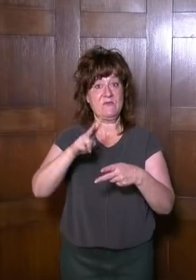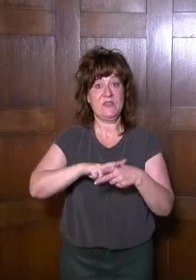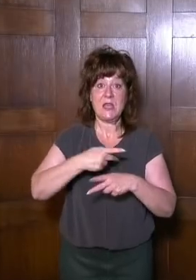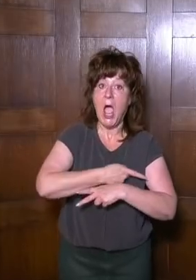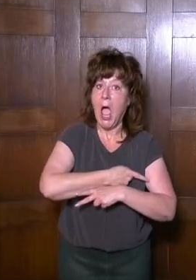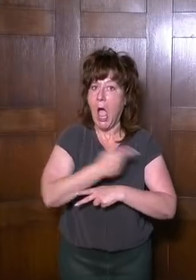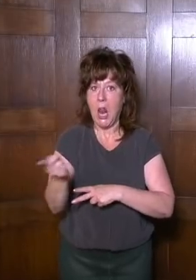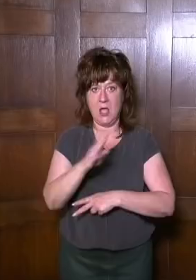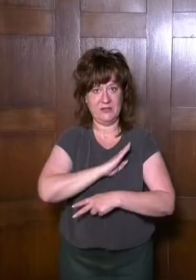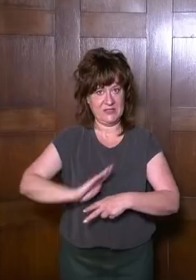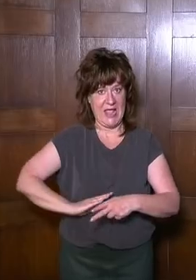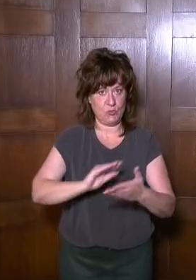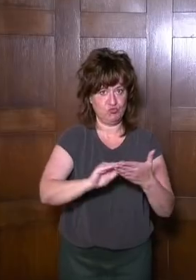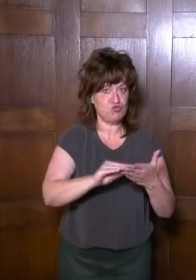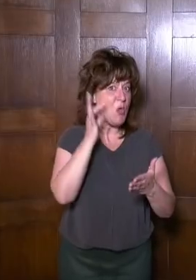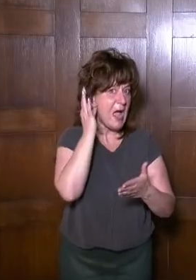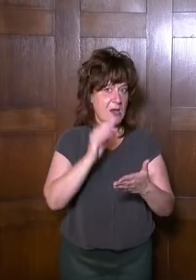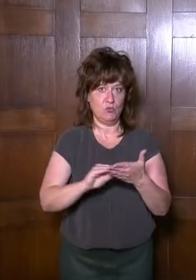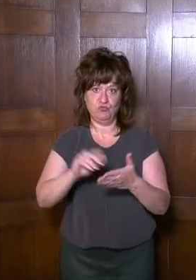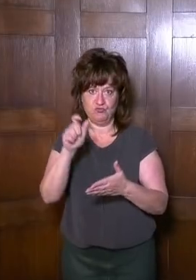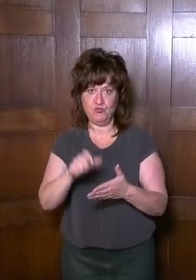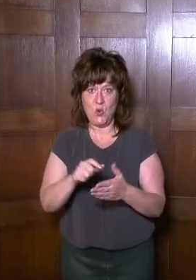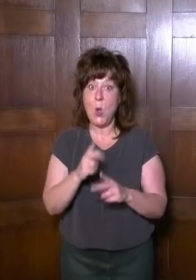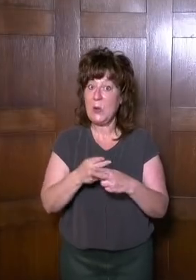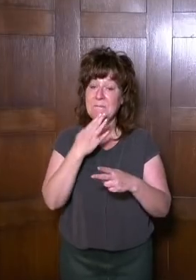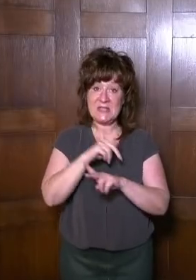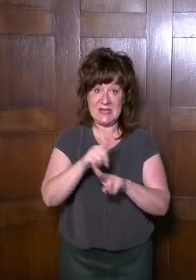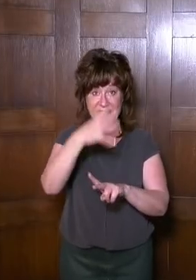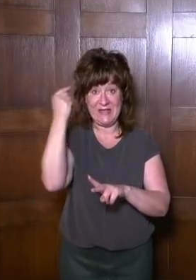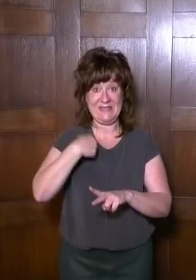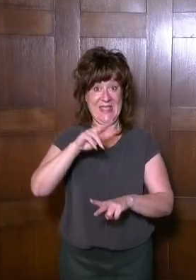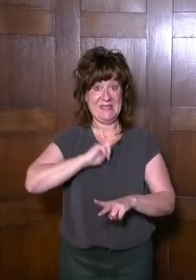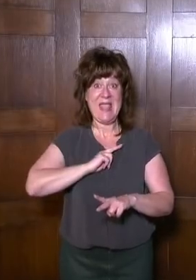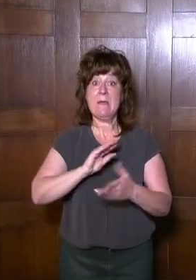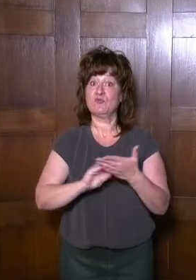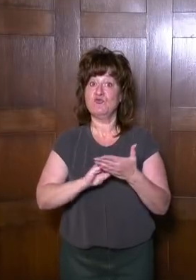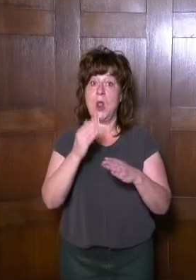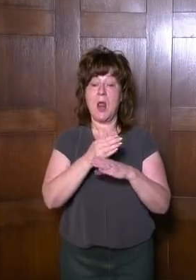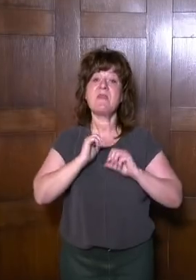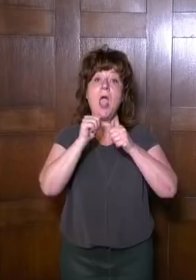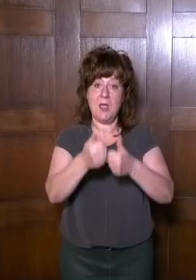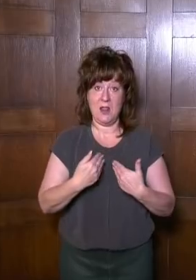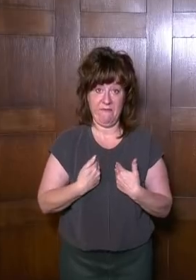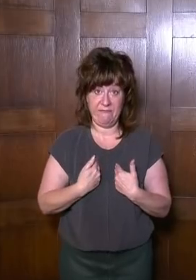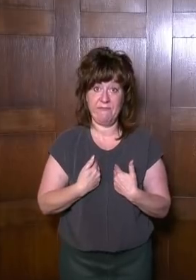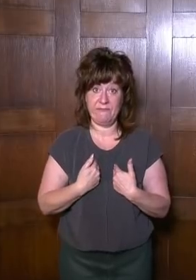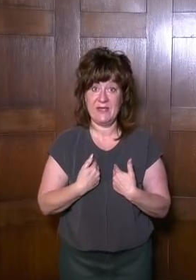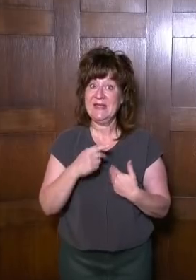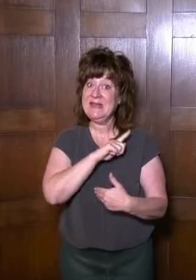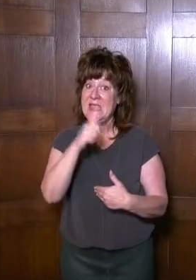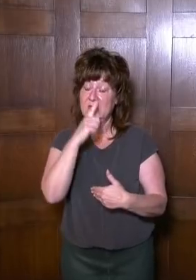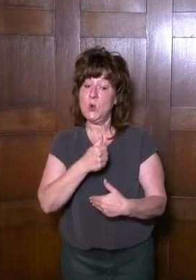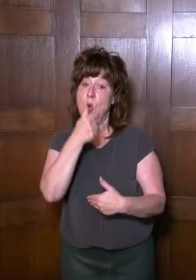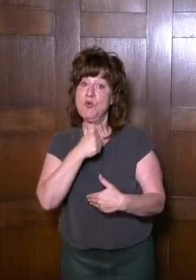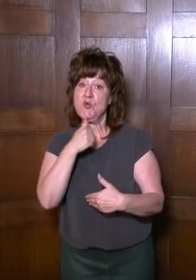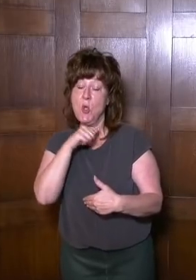sächsischen Schülerinnen und Schüler. Und nicht zu vergessen, ich bin selber auch noch Schülerin in der 11. Klasse. Das heißt, ich bringe nicht nur die junge